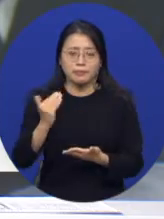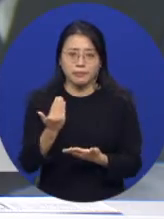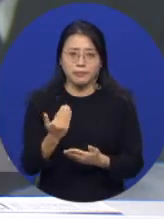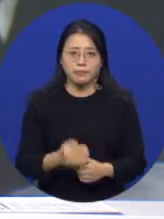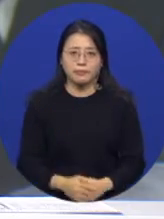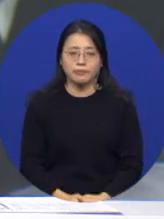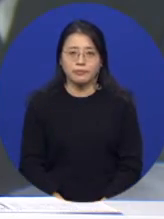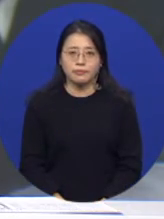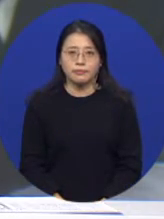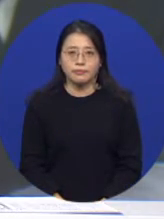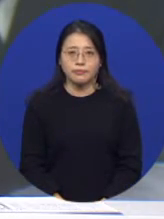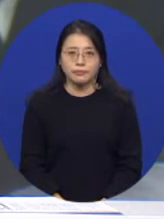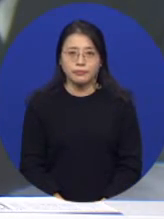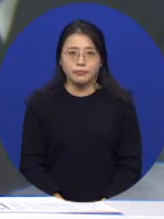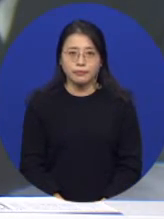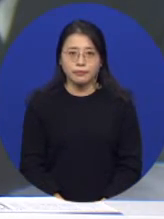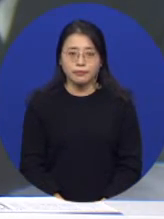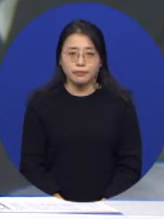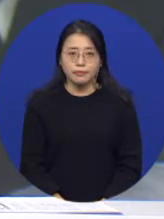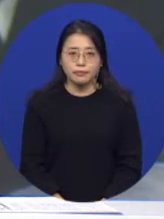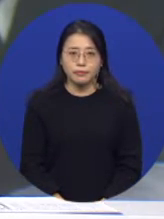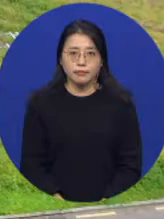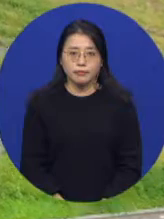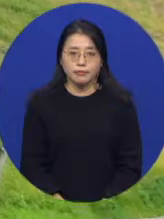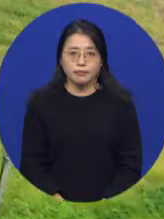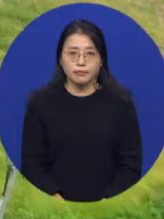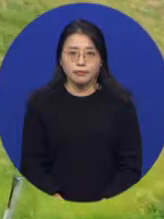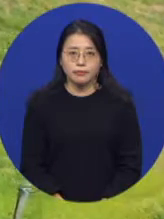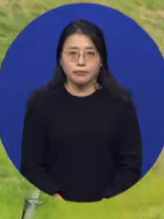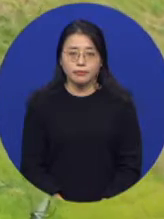됐습니다. 김찬영 기자입니다.